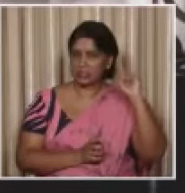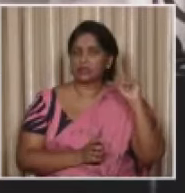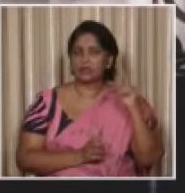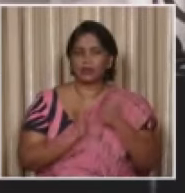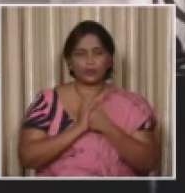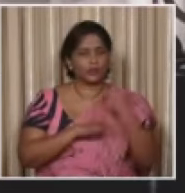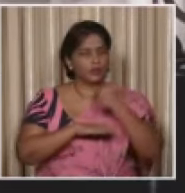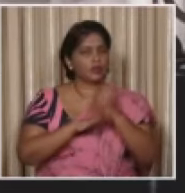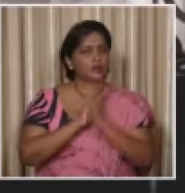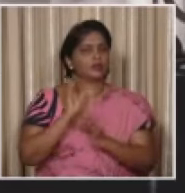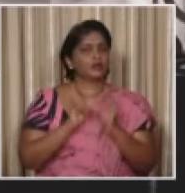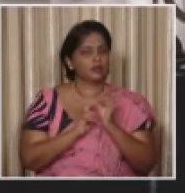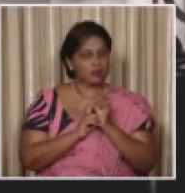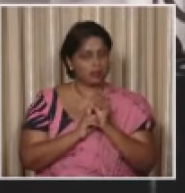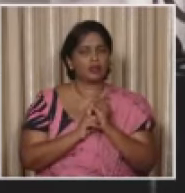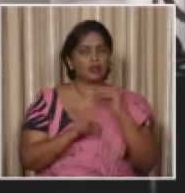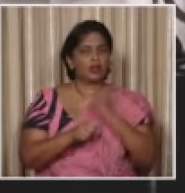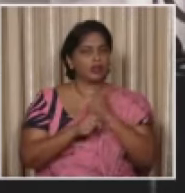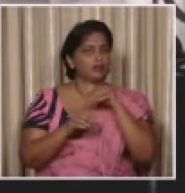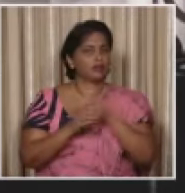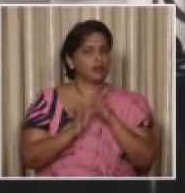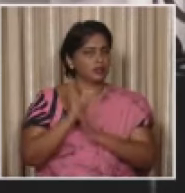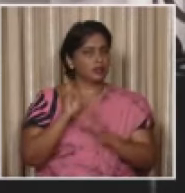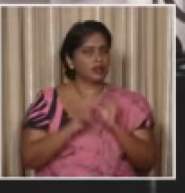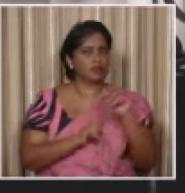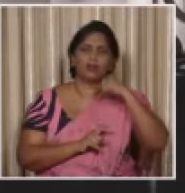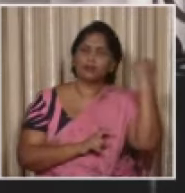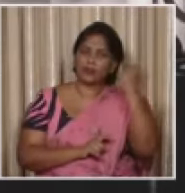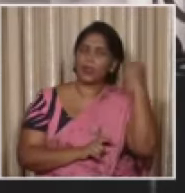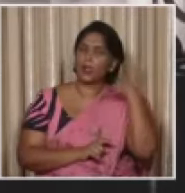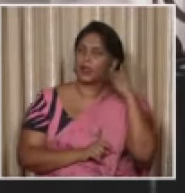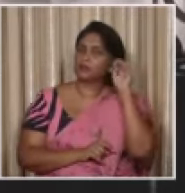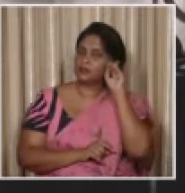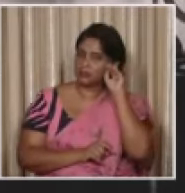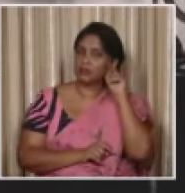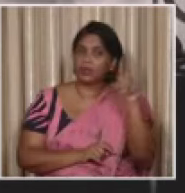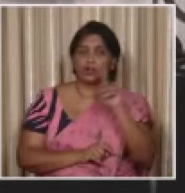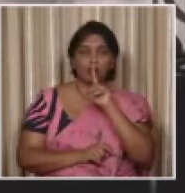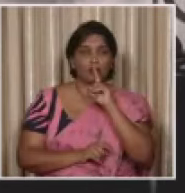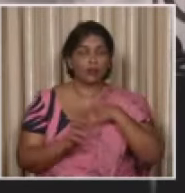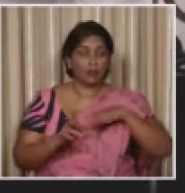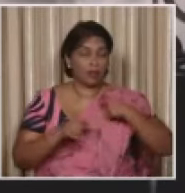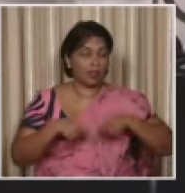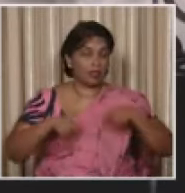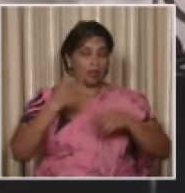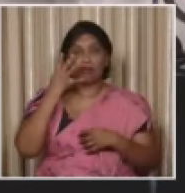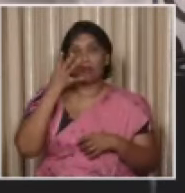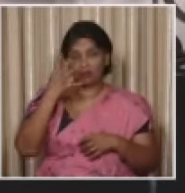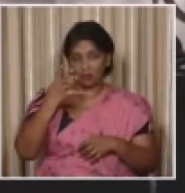करु मुलासनारुड मंत्रितुमनि मे आंडुपक्षे मंत्रिवरुन्गे कथावलट सवन दुन्नम ओउन प्रधान तर्क हतरक गेनवा